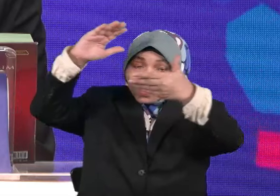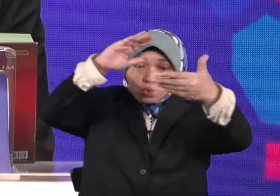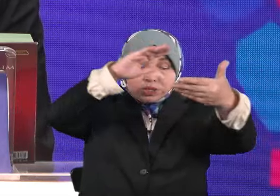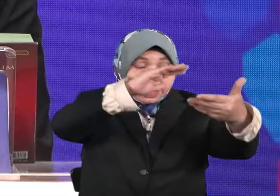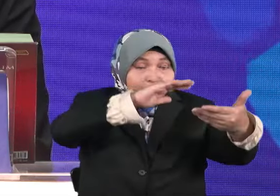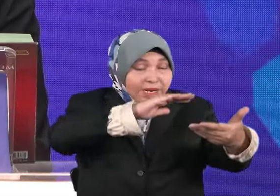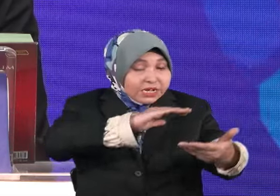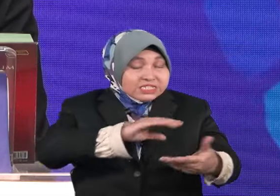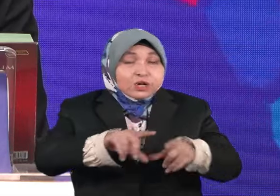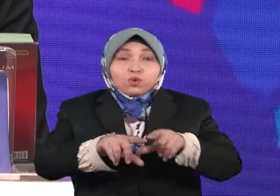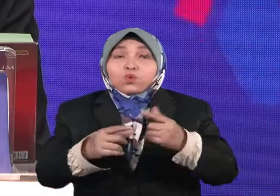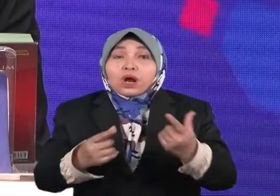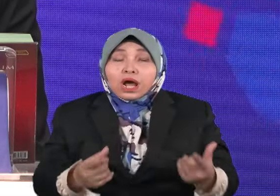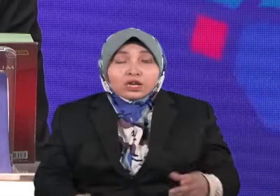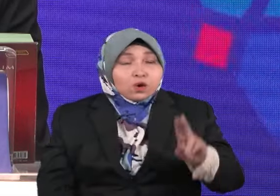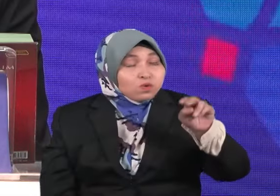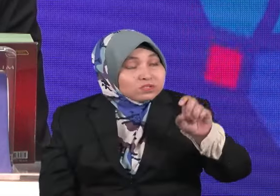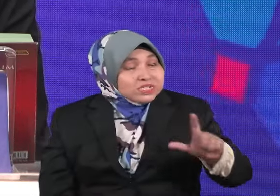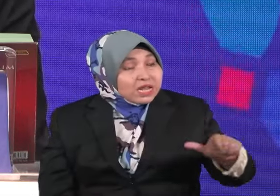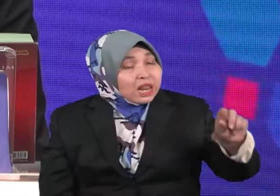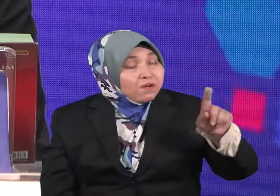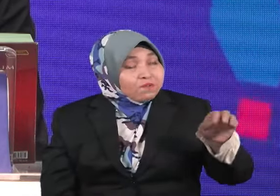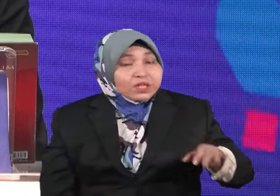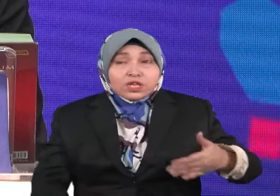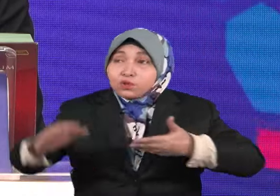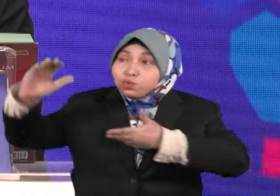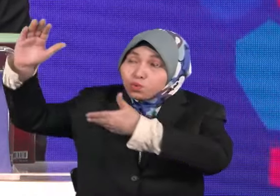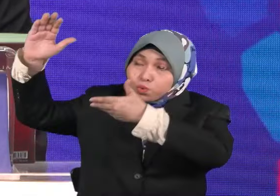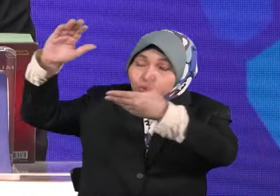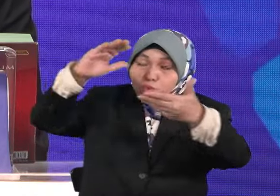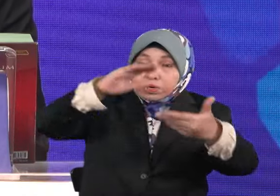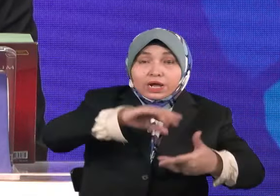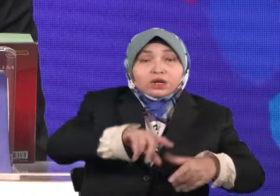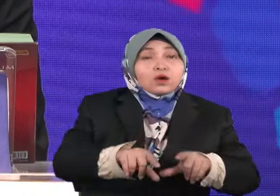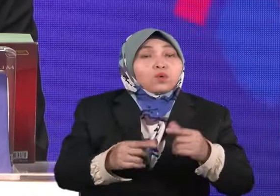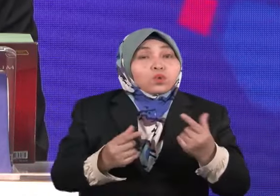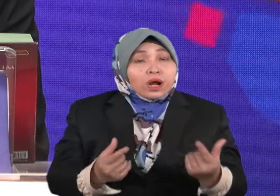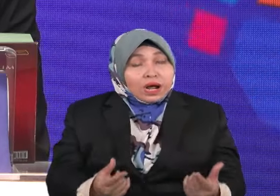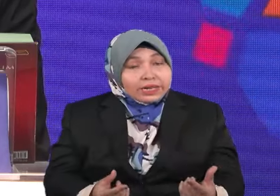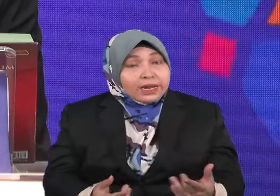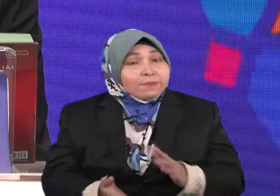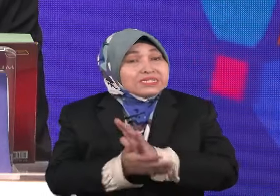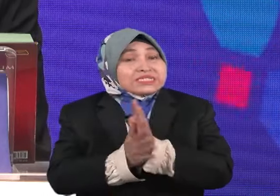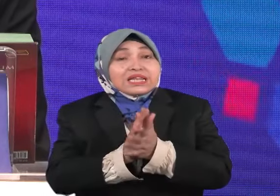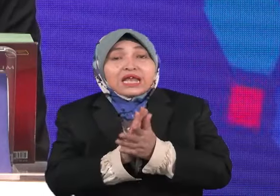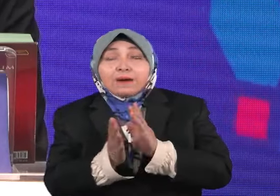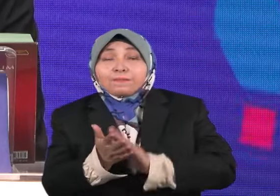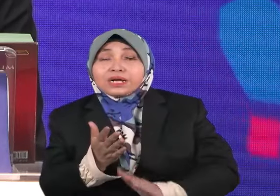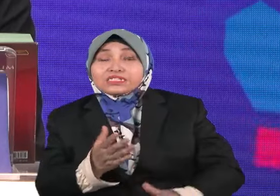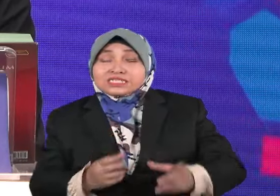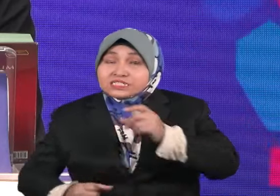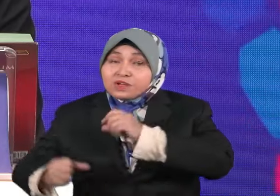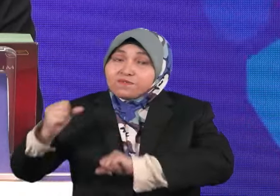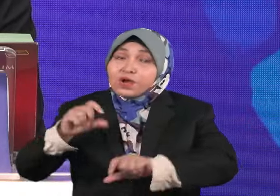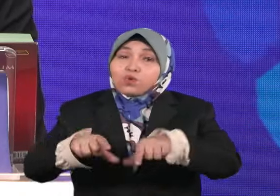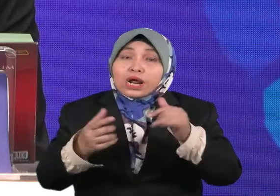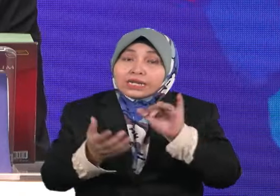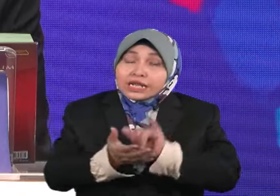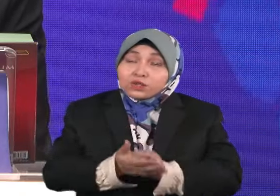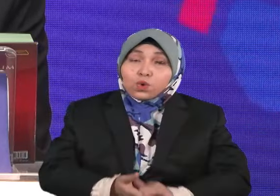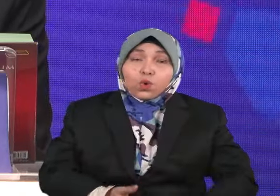kepadanya al-Quran. Unzila fihi, diturunkan padanya al-Quran. Yang menjadi apa? Sifat al-Quran itu